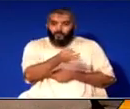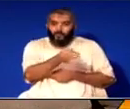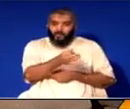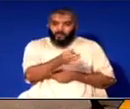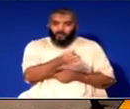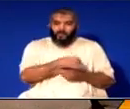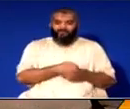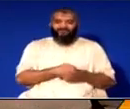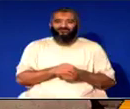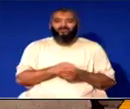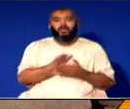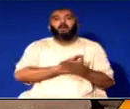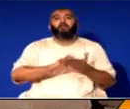صل.